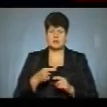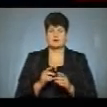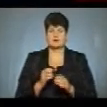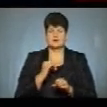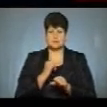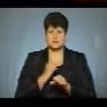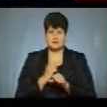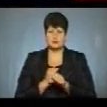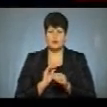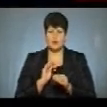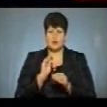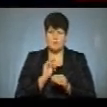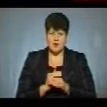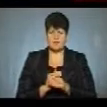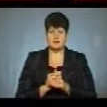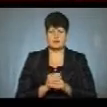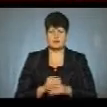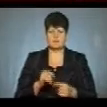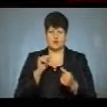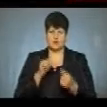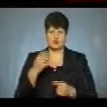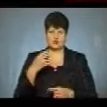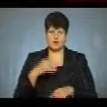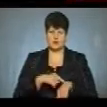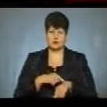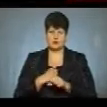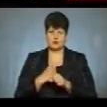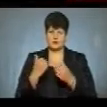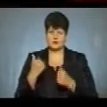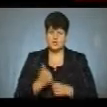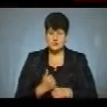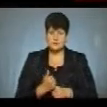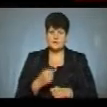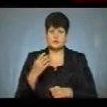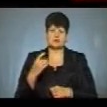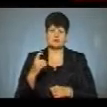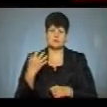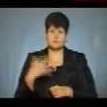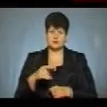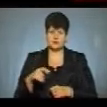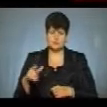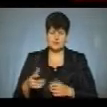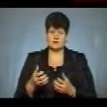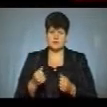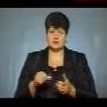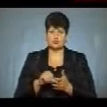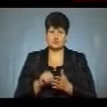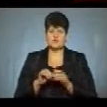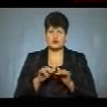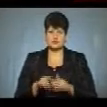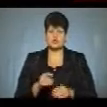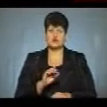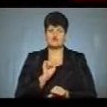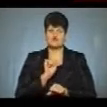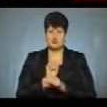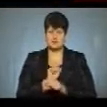впровадження 40-годинного робочого тижня. 150 людей взяли участь в акції «Стоп інсульт» у Тернополі. Протягом